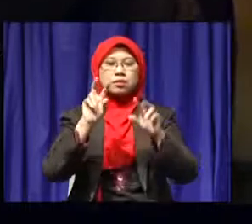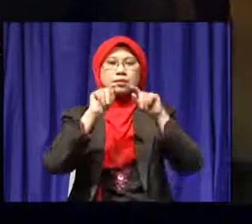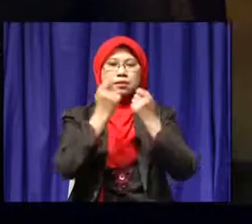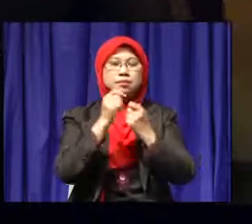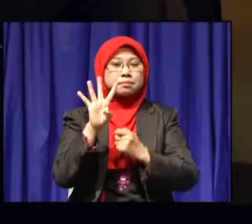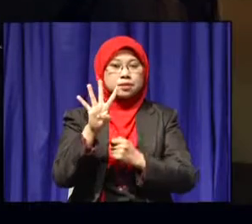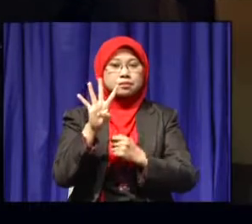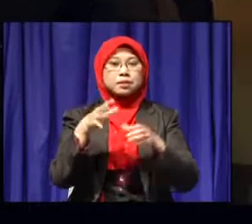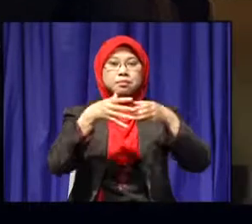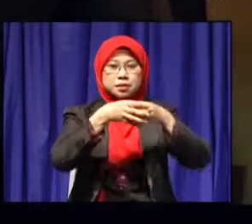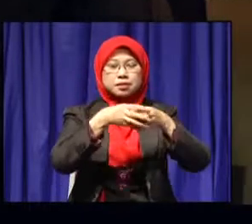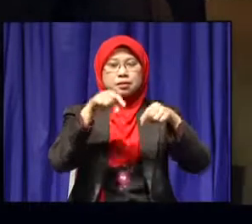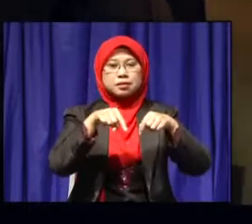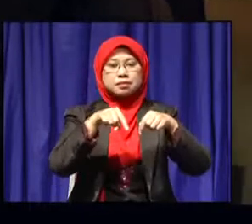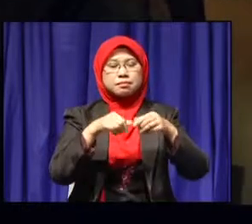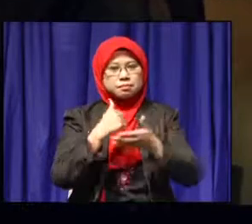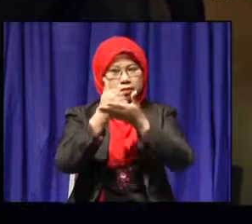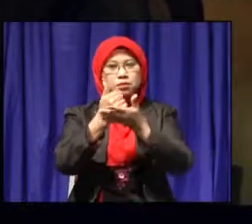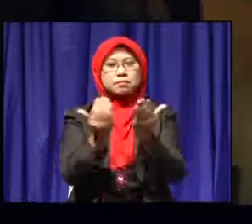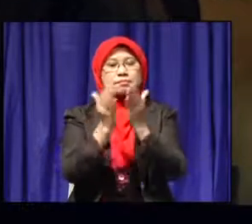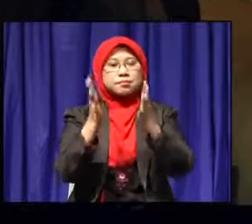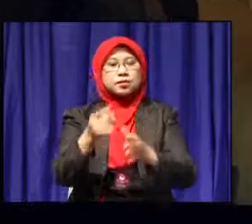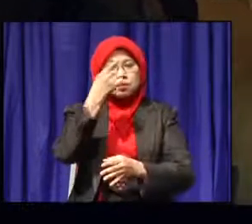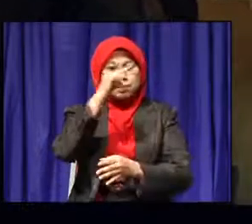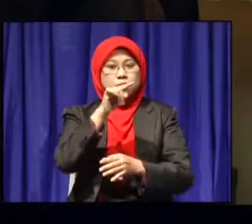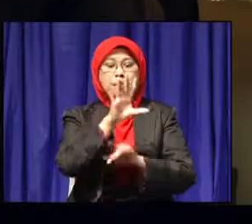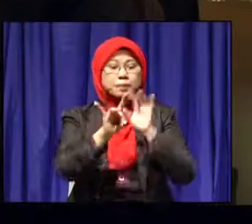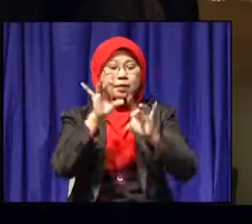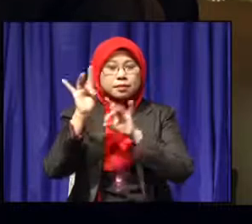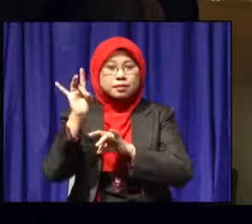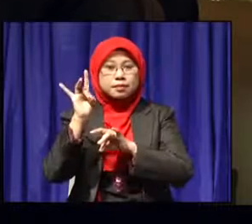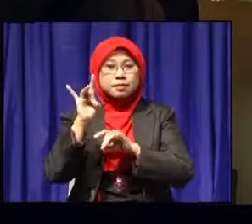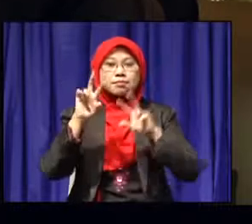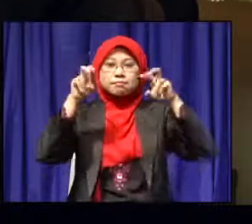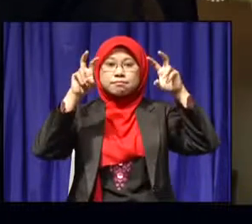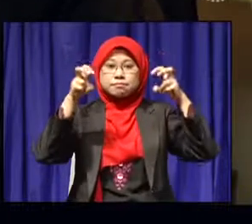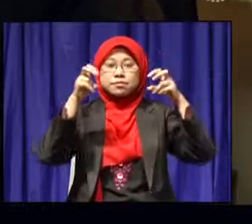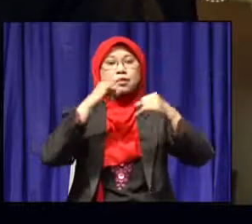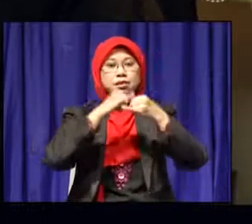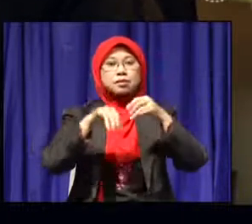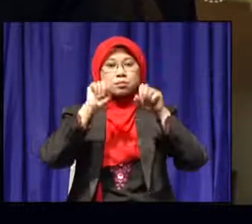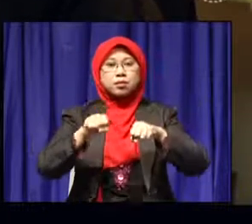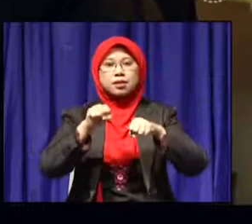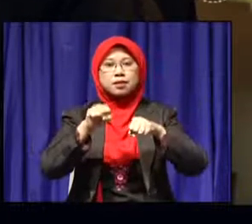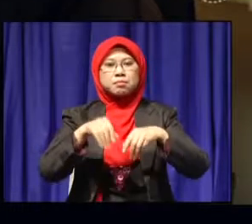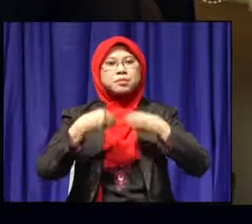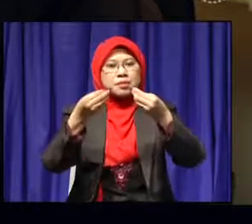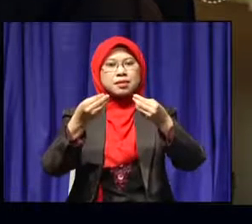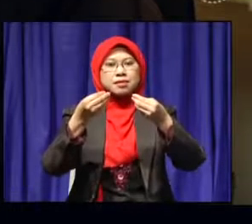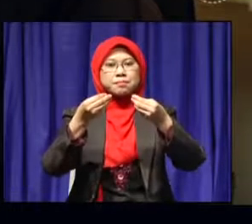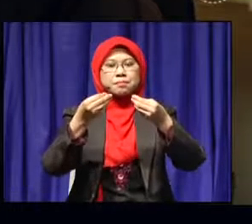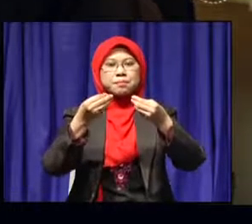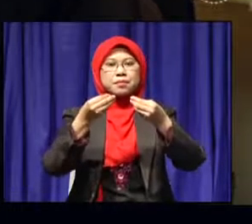nyampe kesini sudah tentu membantu mulai muncul memilih mata pelajaran dan akhirnya membentuk kejaya dan profesional